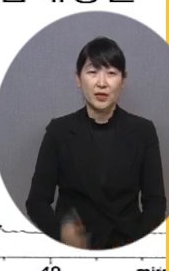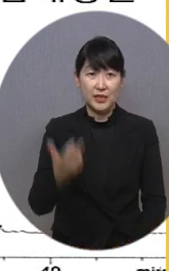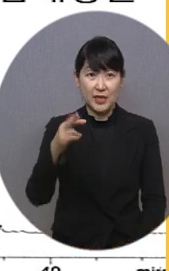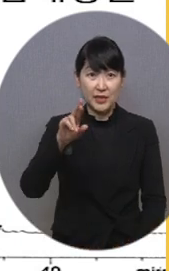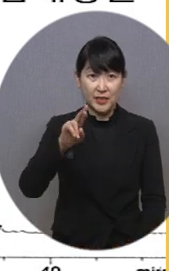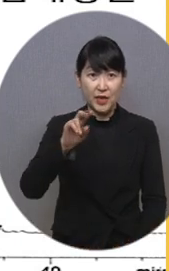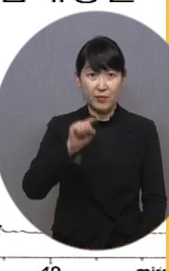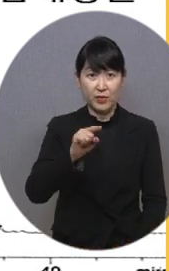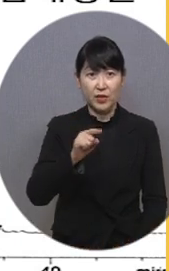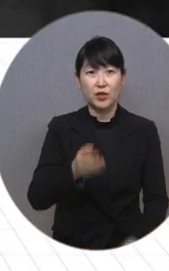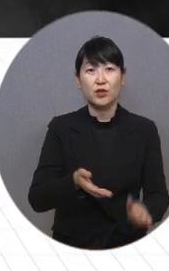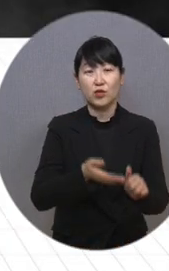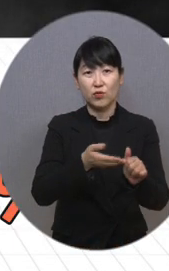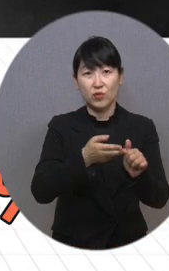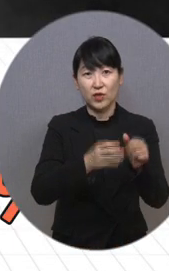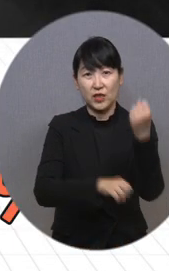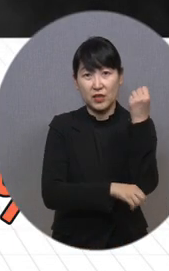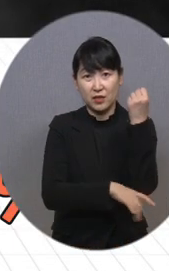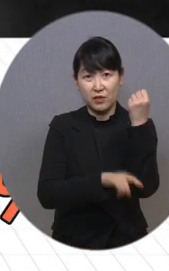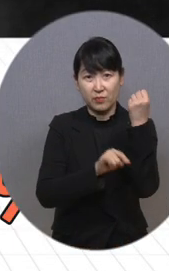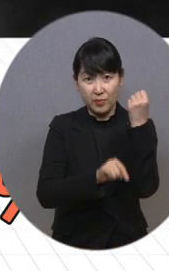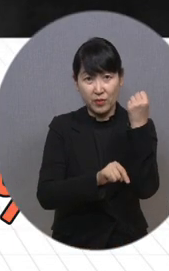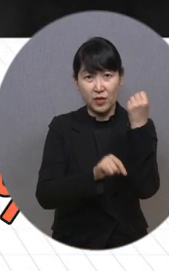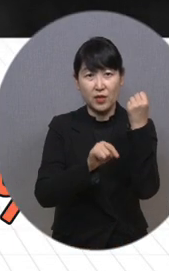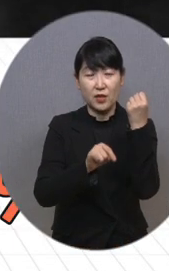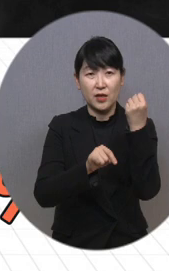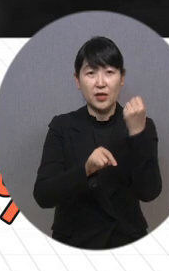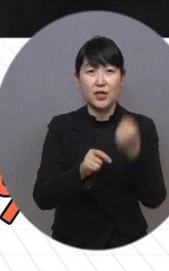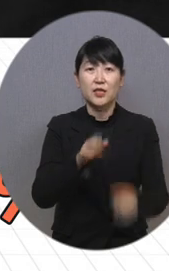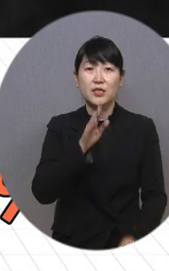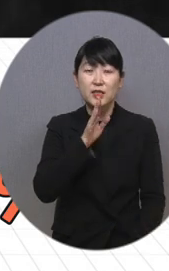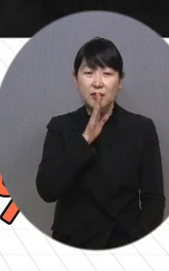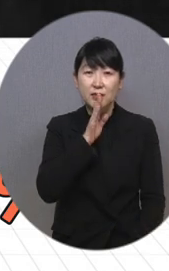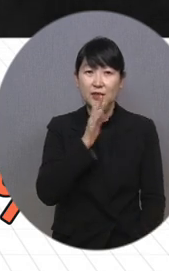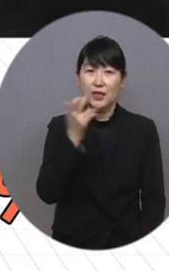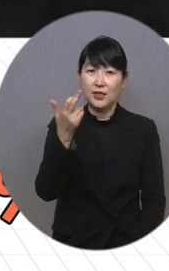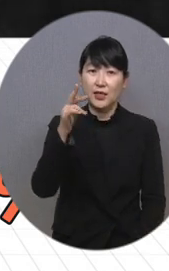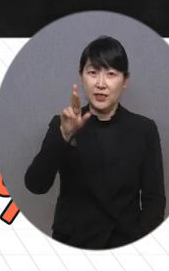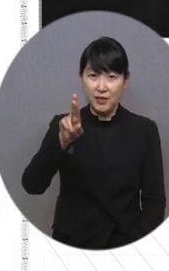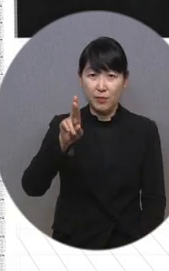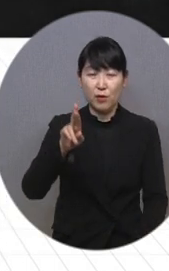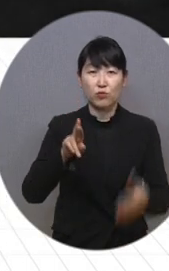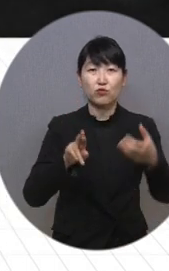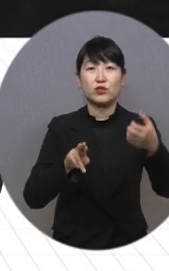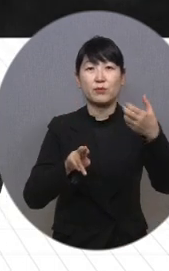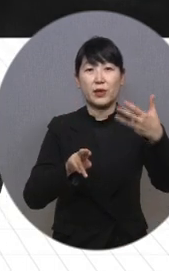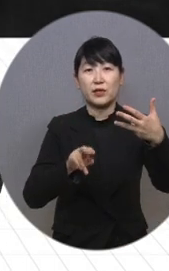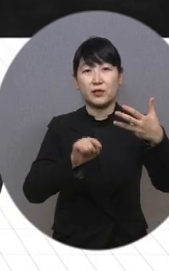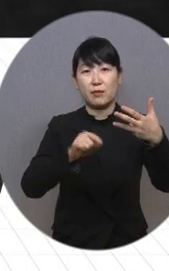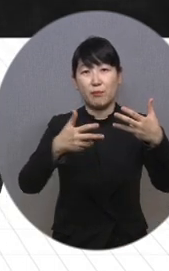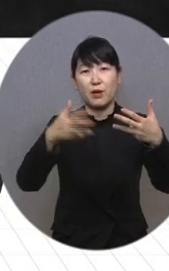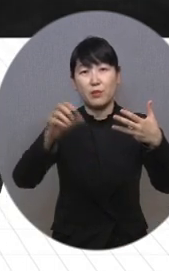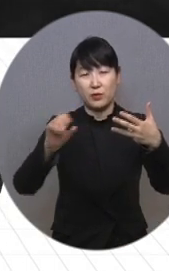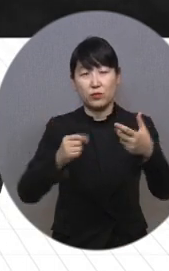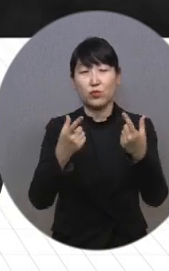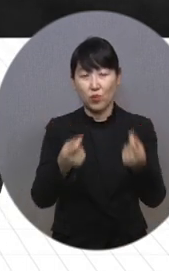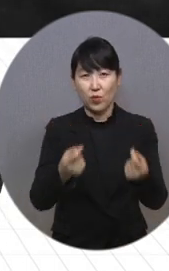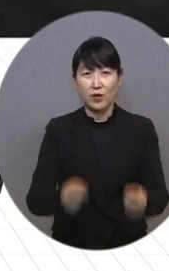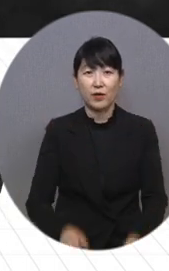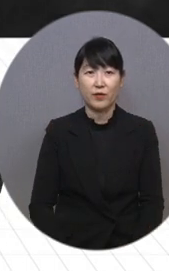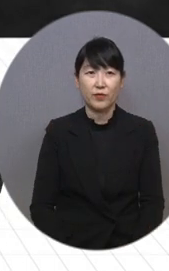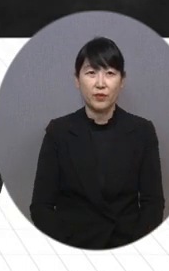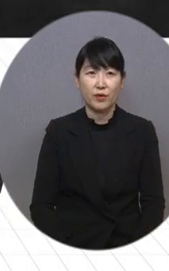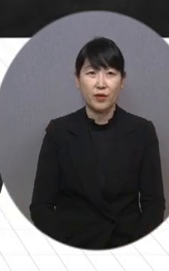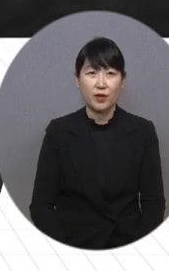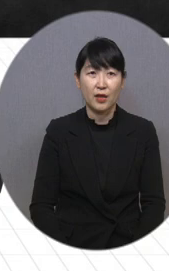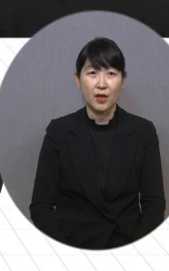사포닌 분포 패턴이 동일해 산삼과의 유사도가 98.8%에 이른다고 합니다. 또 유전적 변형